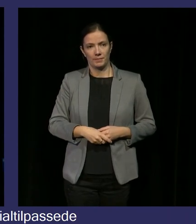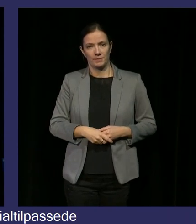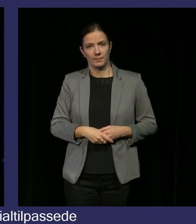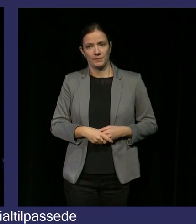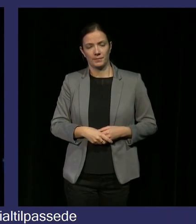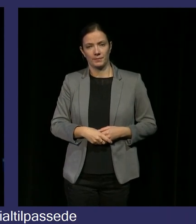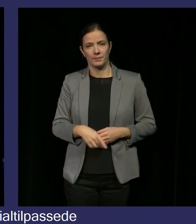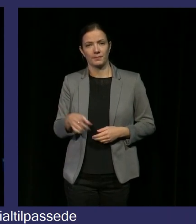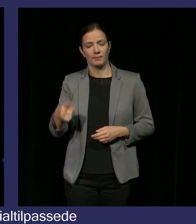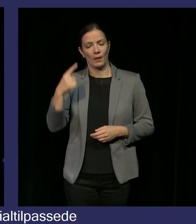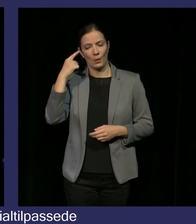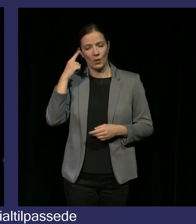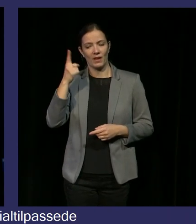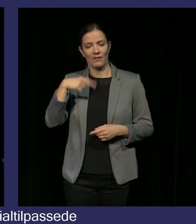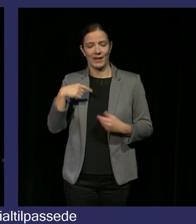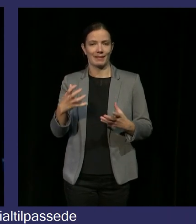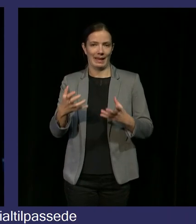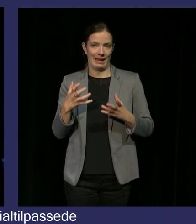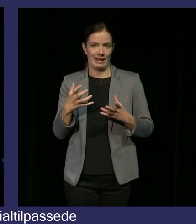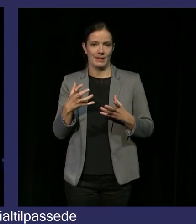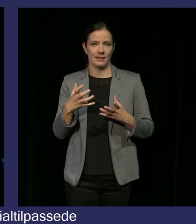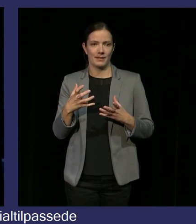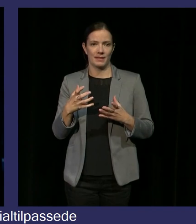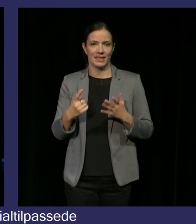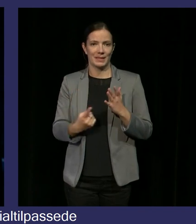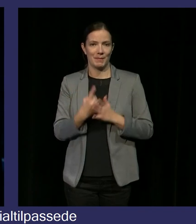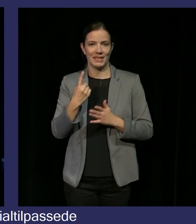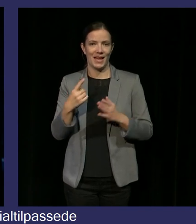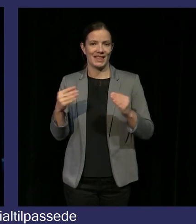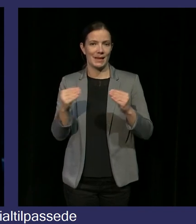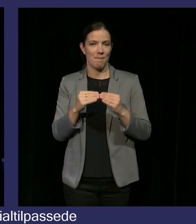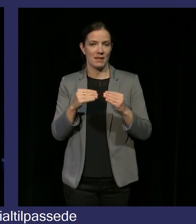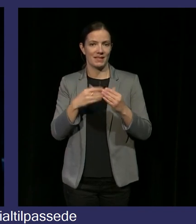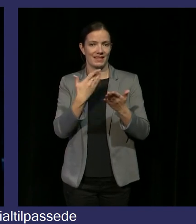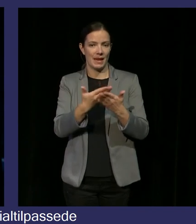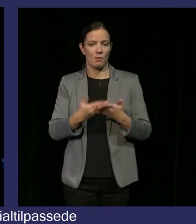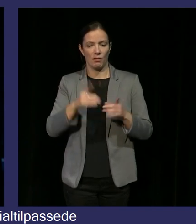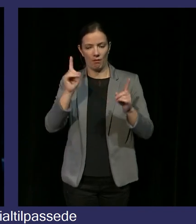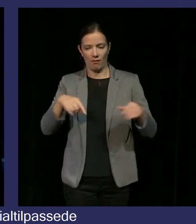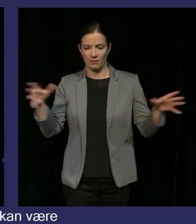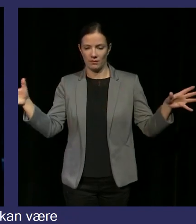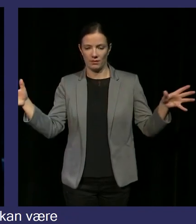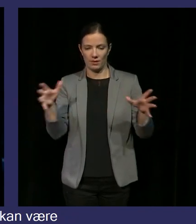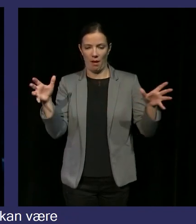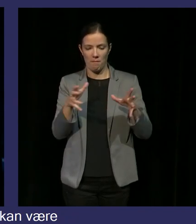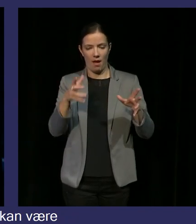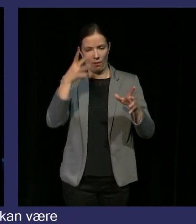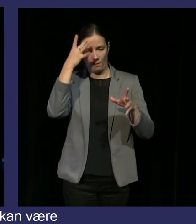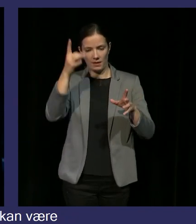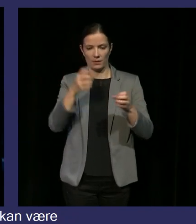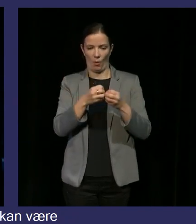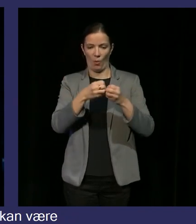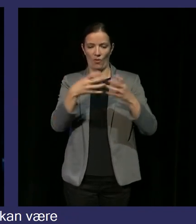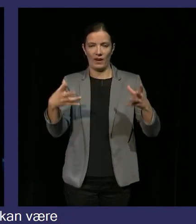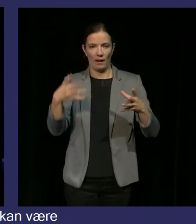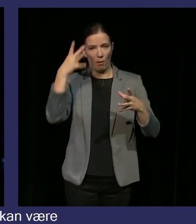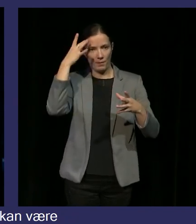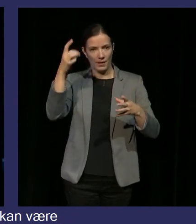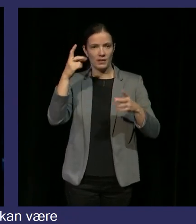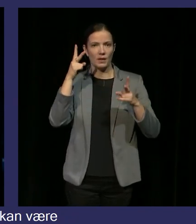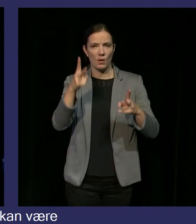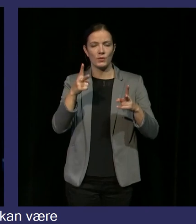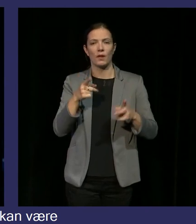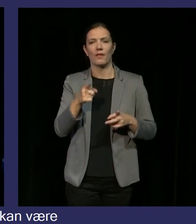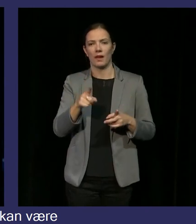Da tror jeg nok at vi trenger spesialtilpasset tilbud der man kan samle kompetanse og utvikle kompetanse. Også at